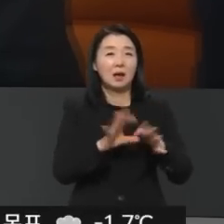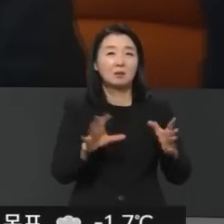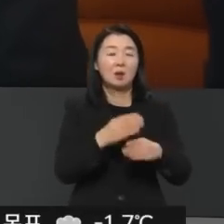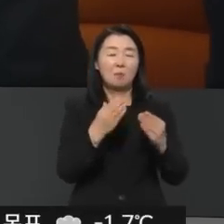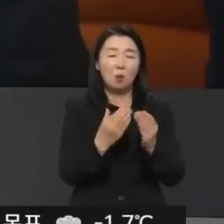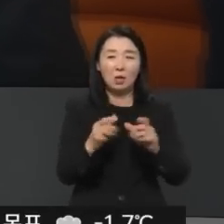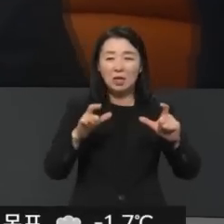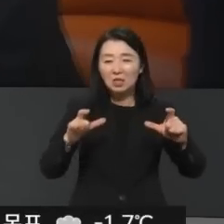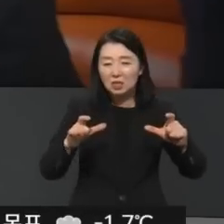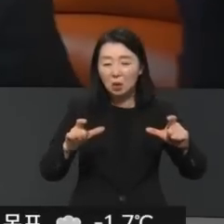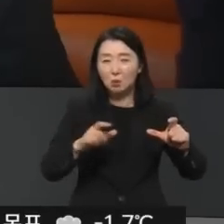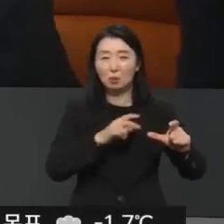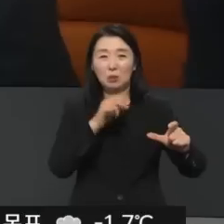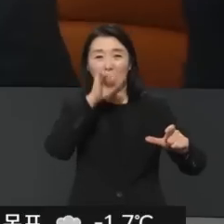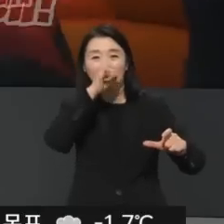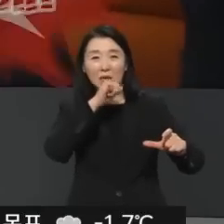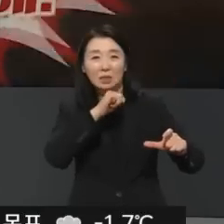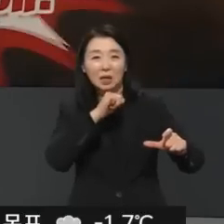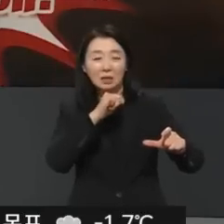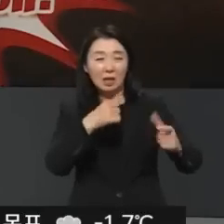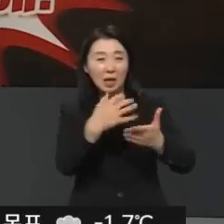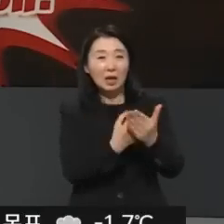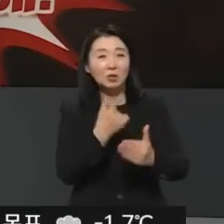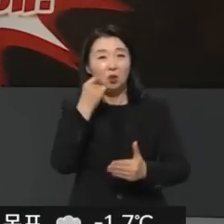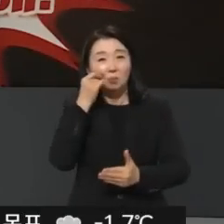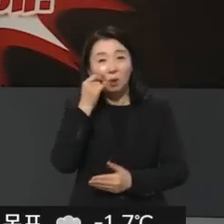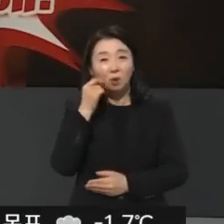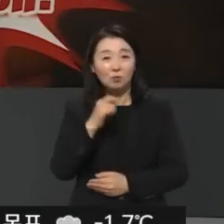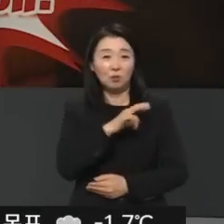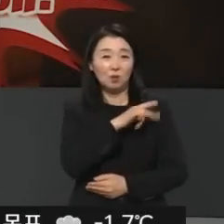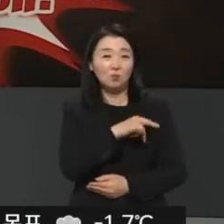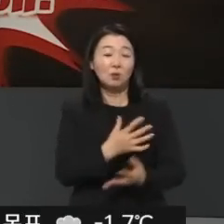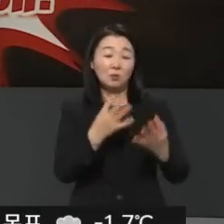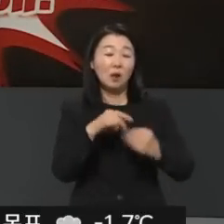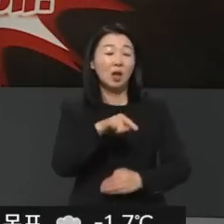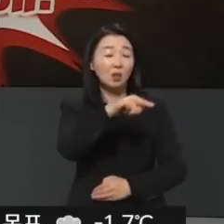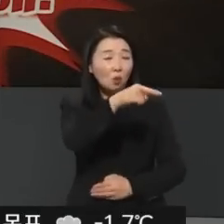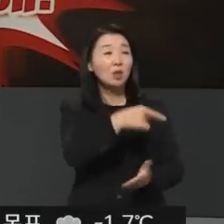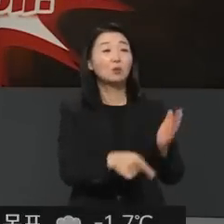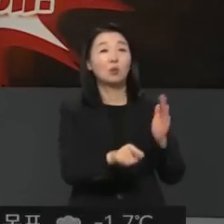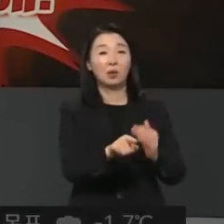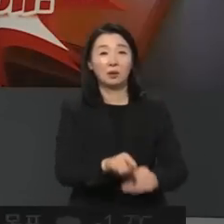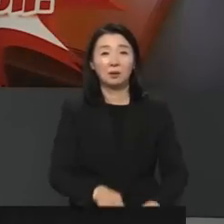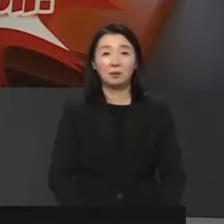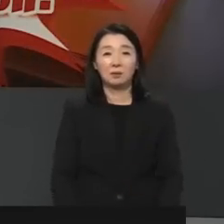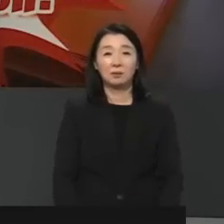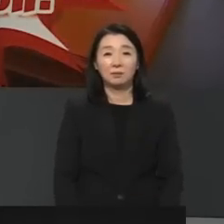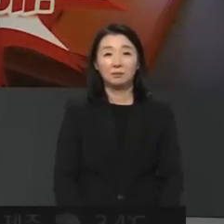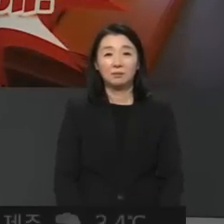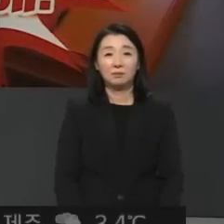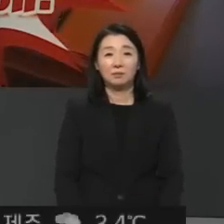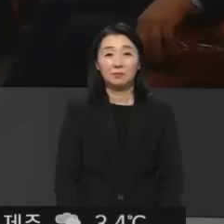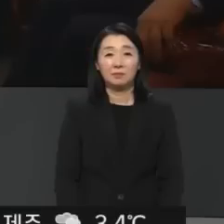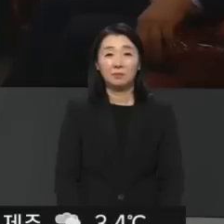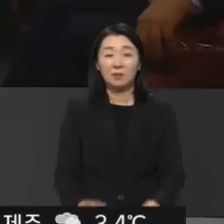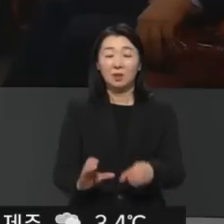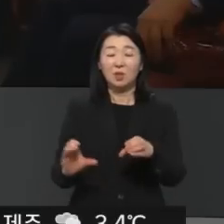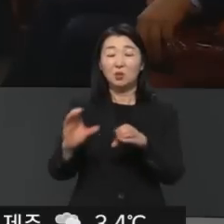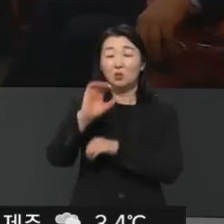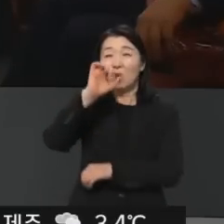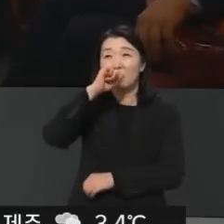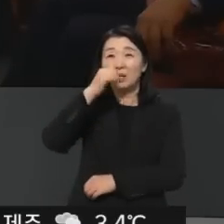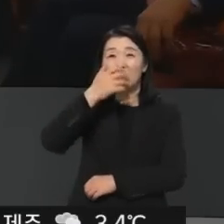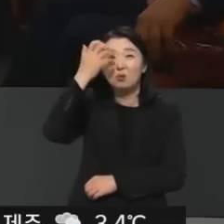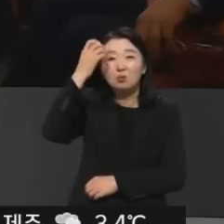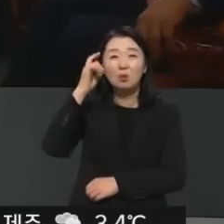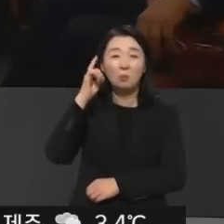이 지역구 예산 못 챙기면 우리보다도 의원 수 많은 너네 손해라는 생각이라고 하는데요. 벌써부터 추경을 꿈꾸는